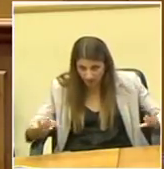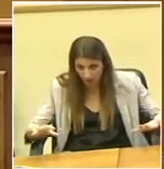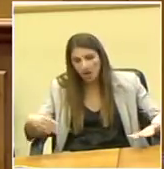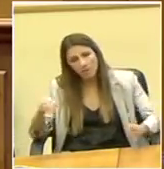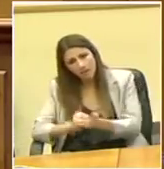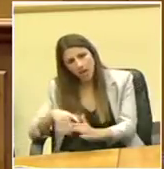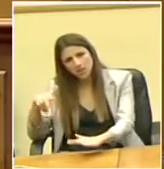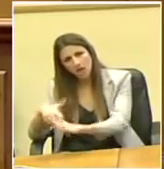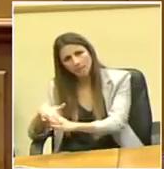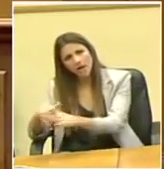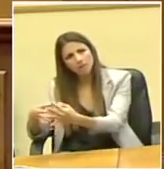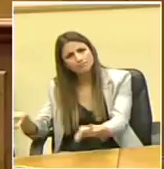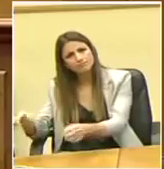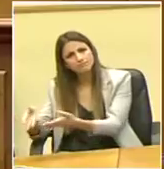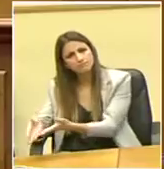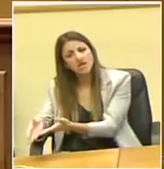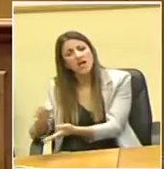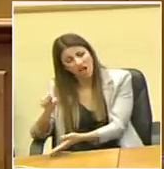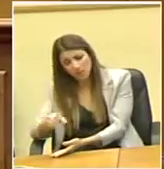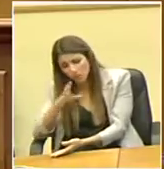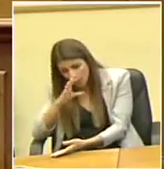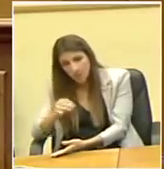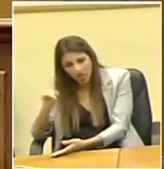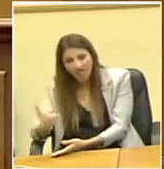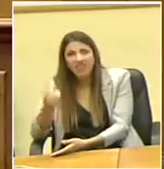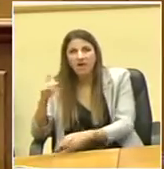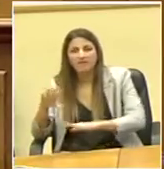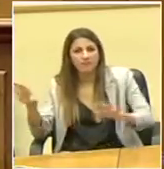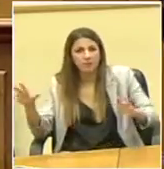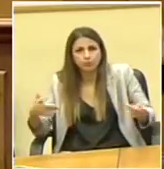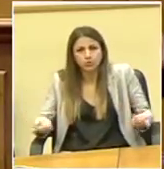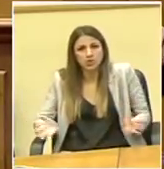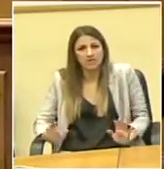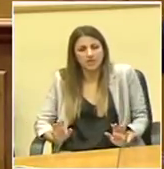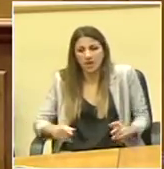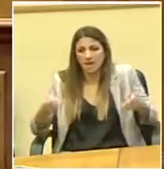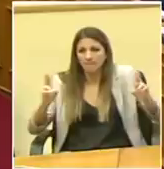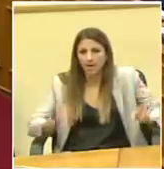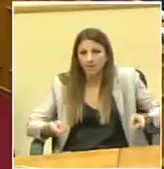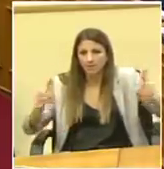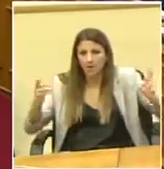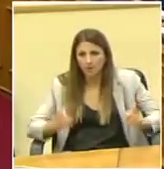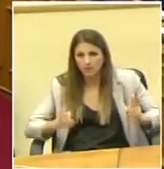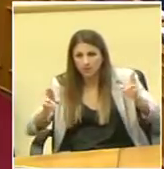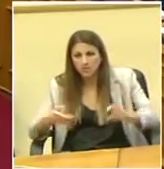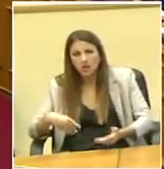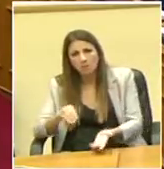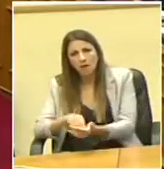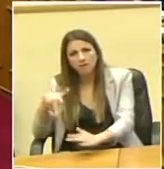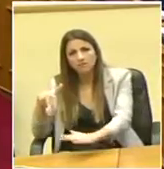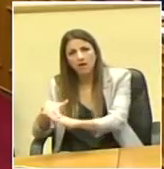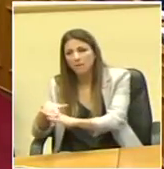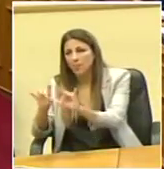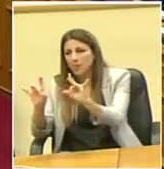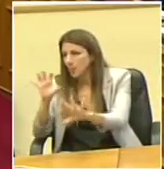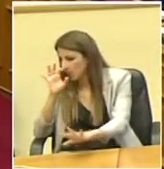ελληματικά. Αυτό είναι θαύμα. Πραγματικό θαύμα. Ότι κάνατε αυτές τις περικοπές και μας δώσατε ένα ταμείο που ήταν